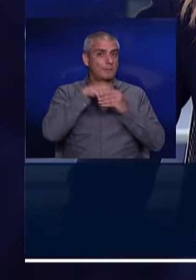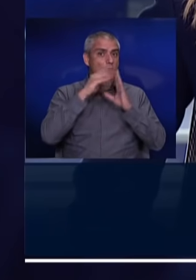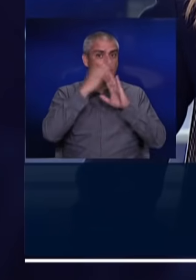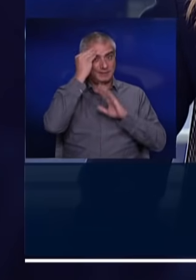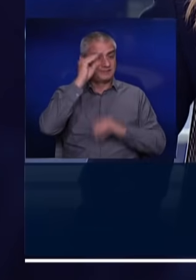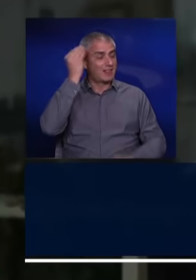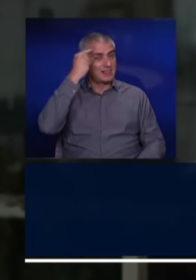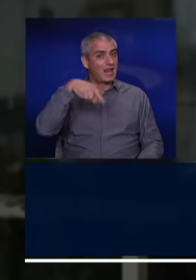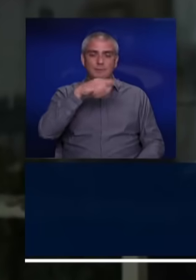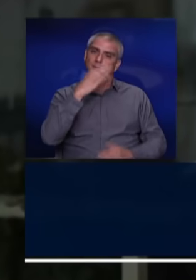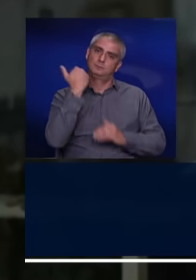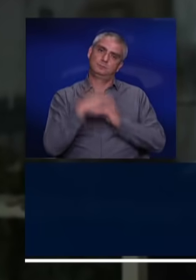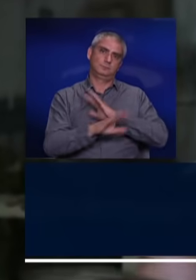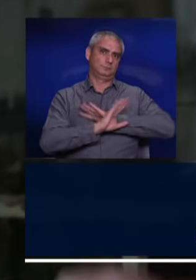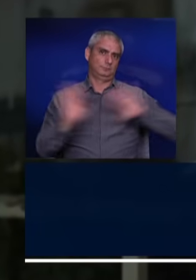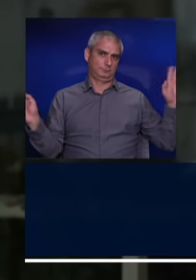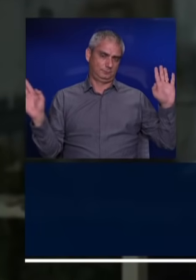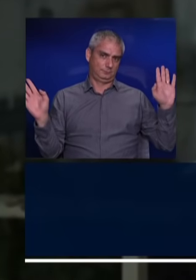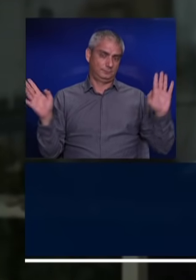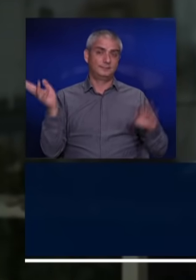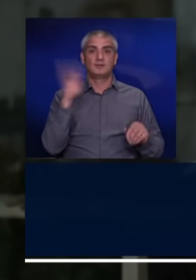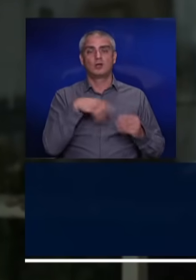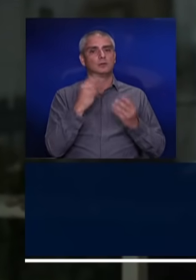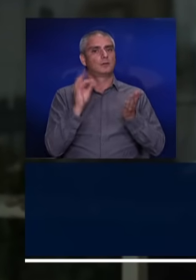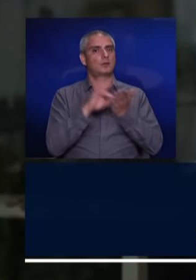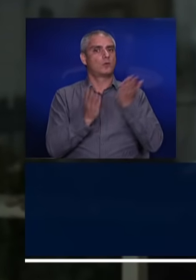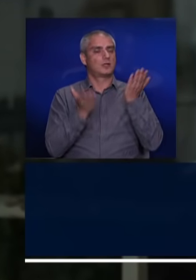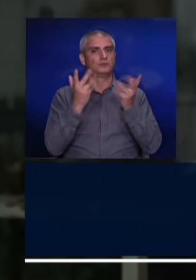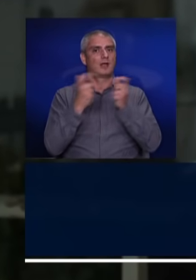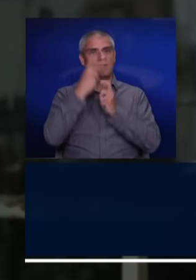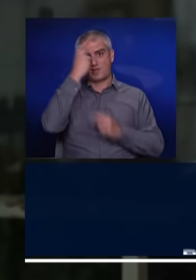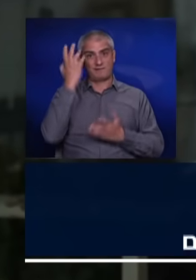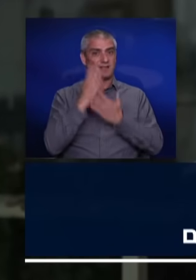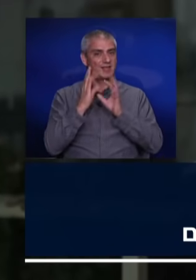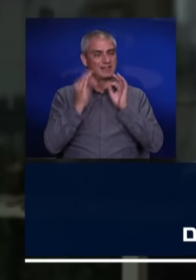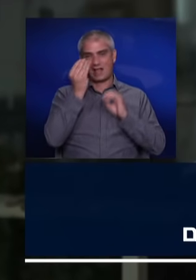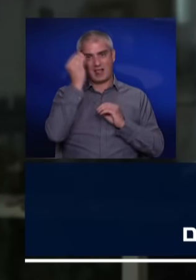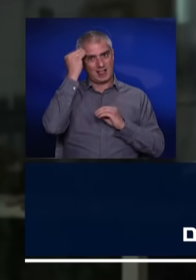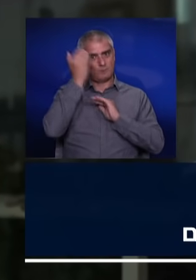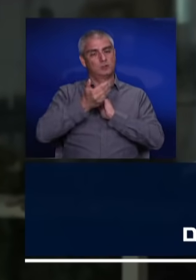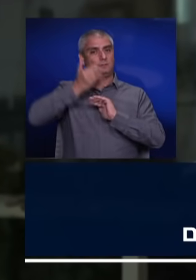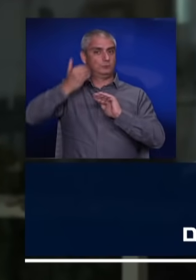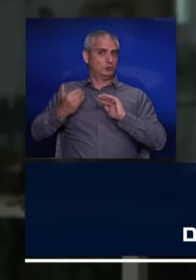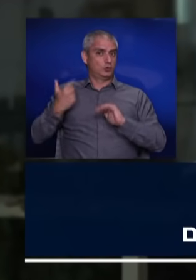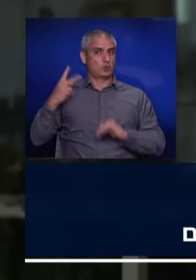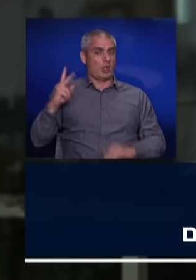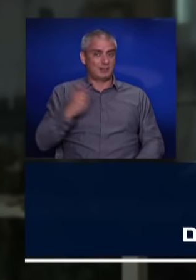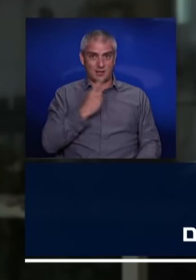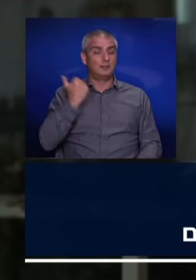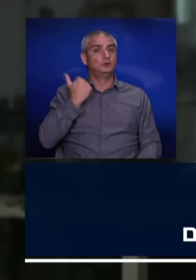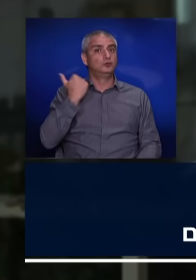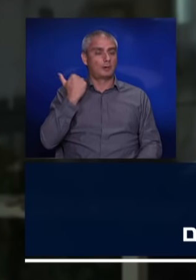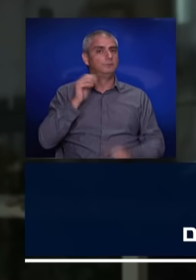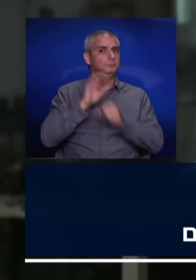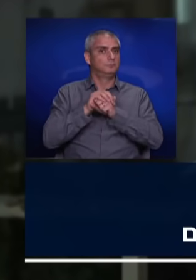לתלמידים יופסקו. נקודת מהשוואה נמצאת בחברה הערבית שהתחילה את הלימודים מוקדם יותר. שם אגב